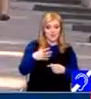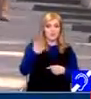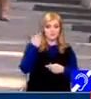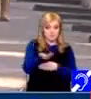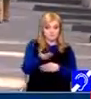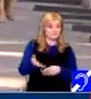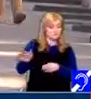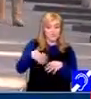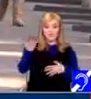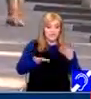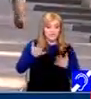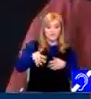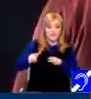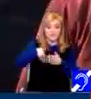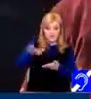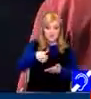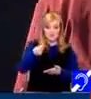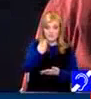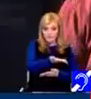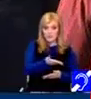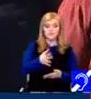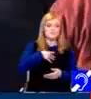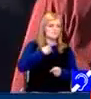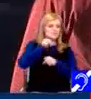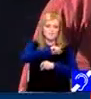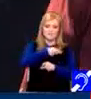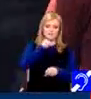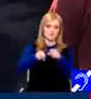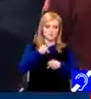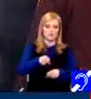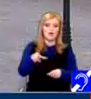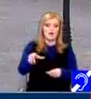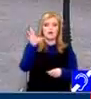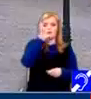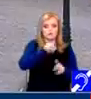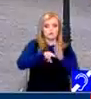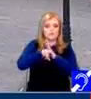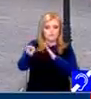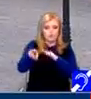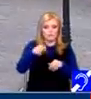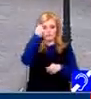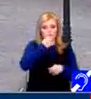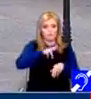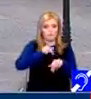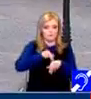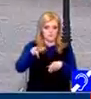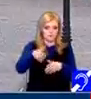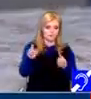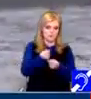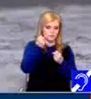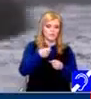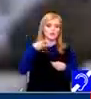cerșit. Dacă refuza, acesta era bătut. Victima a reușit să scape de agresori datorită polițiștilor. În 2017,